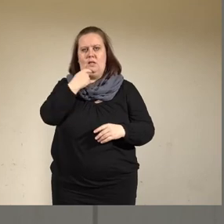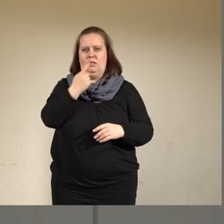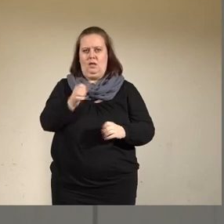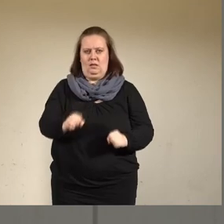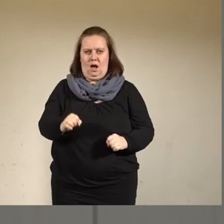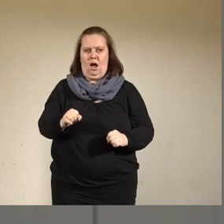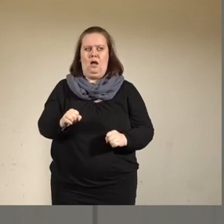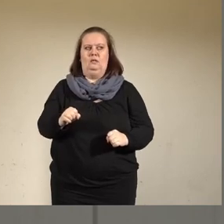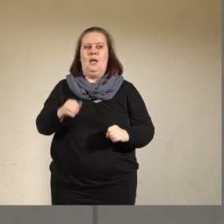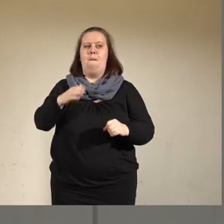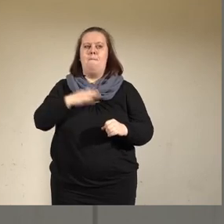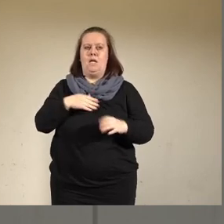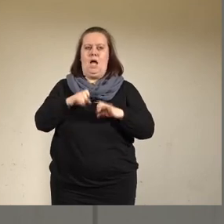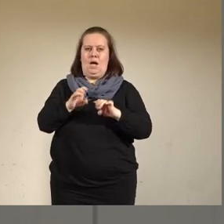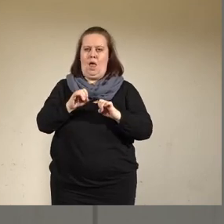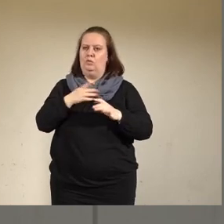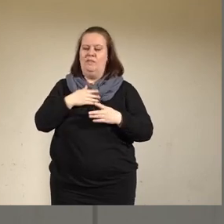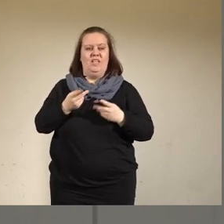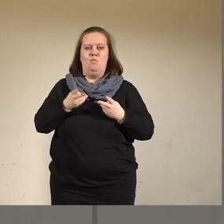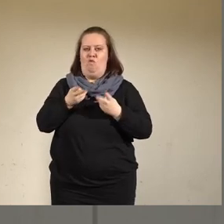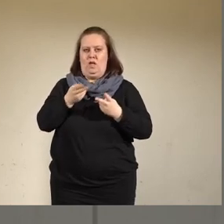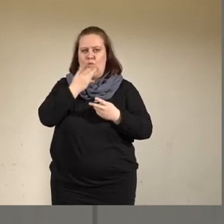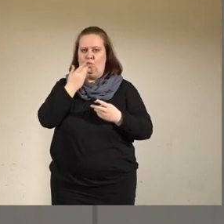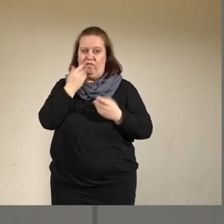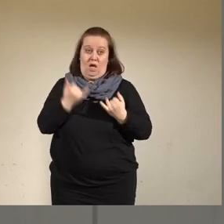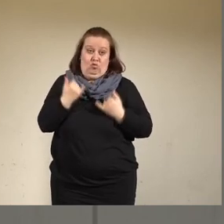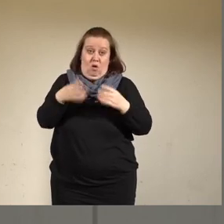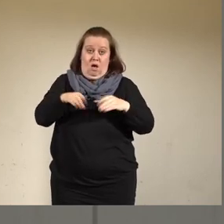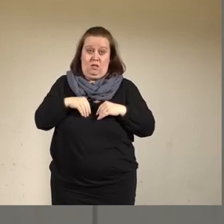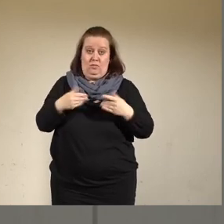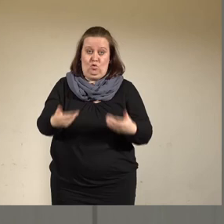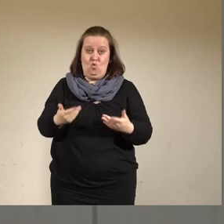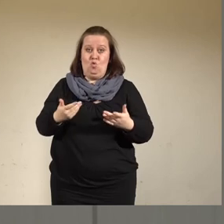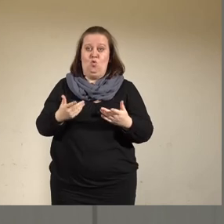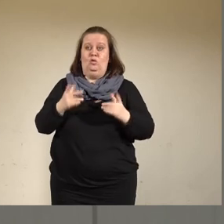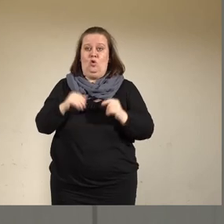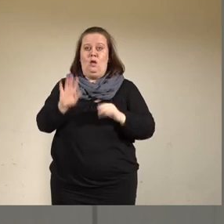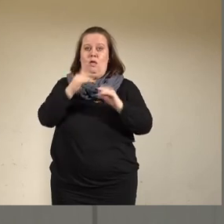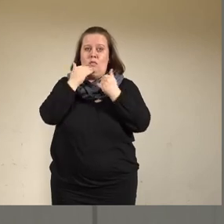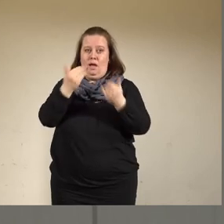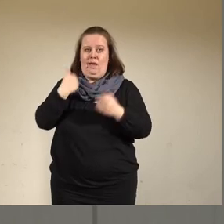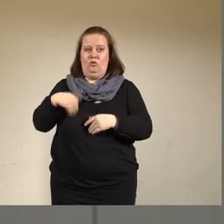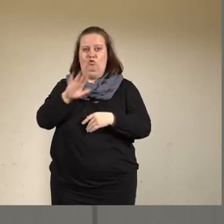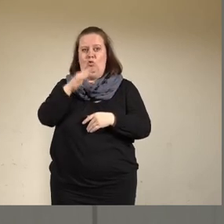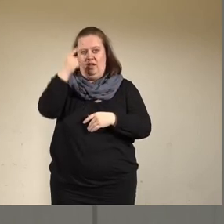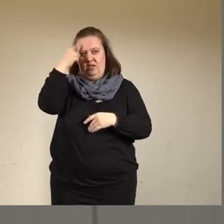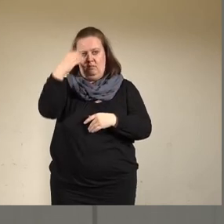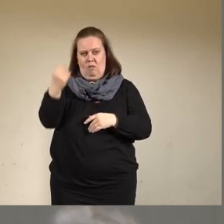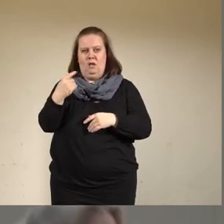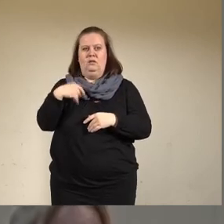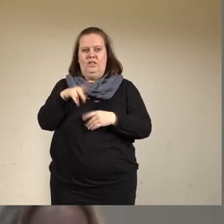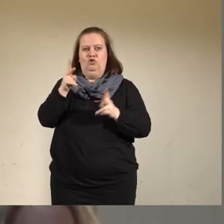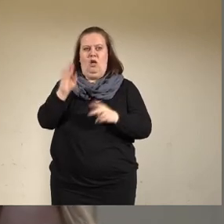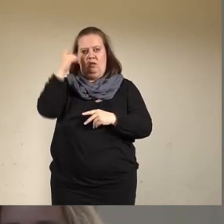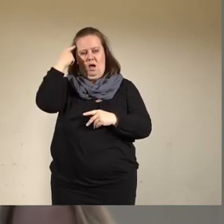sagen. Meine Erklärung ist keine Provokation, auch wenn Sie es vielleicht so auffassen, sondern ein Dank an Herrn Schulte-Wissermann, der diesem Stadtrat den